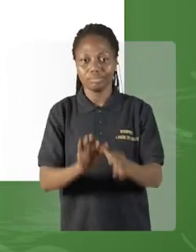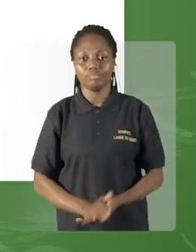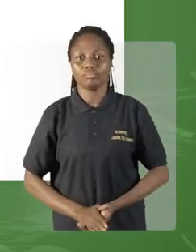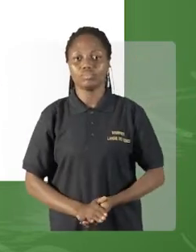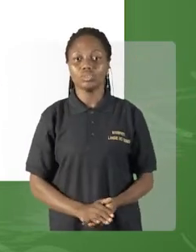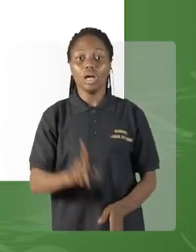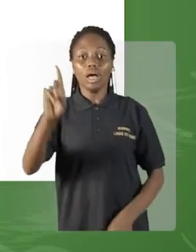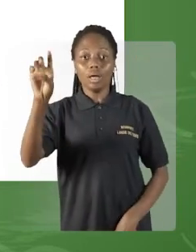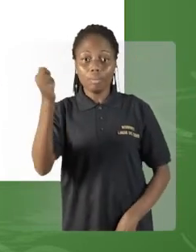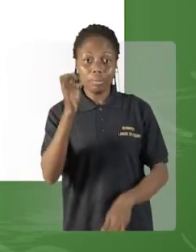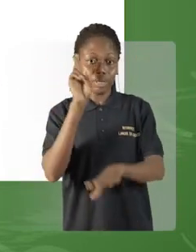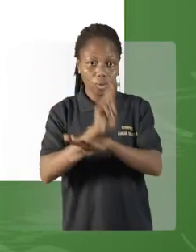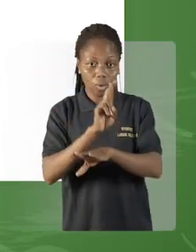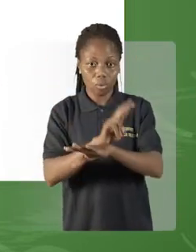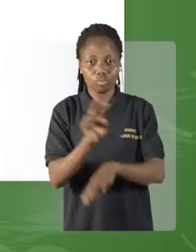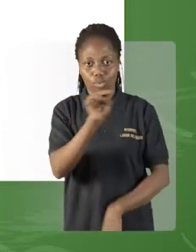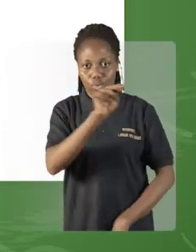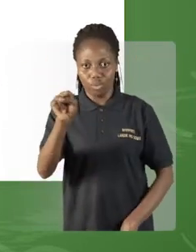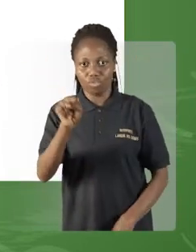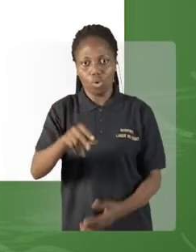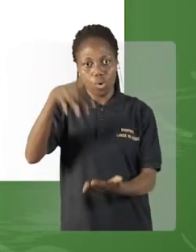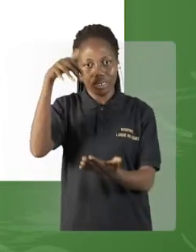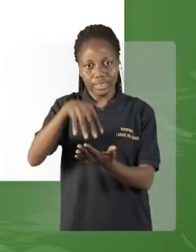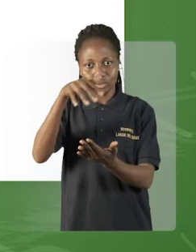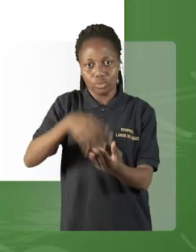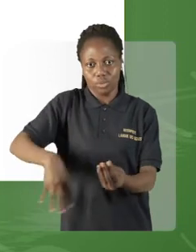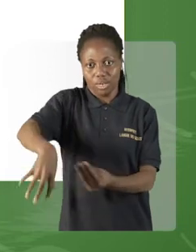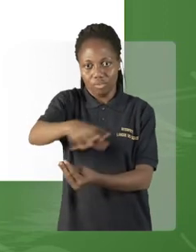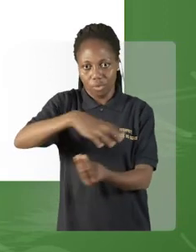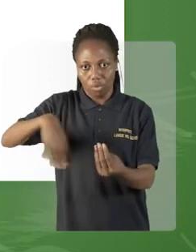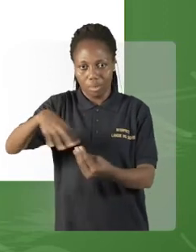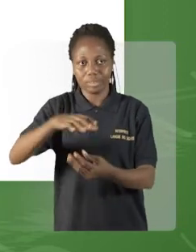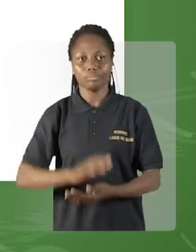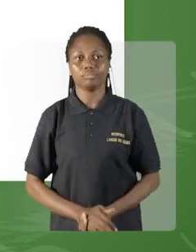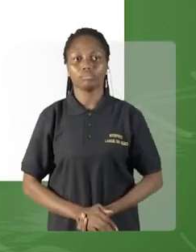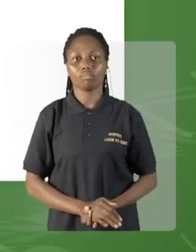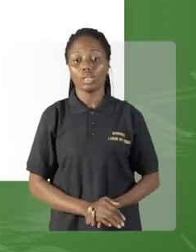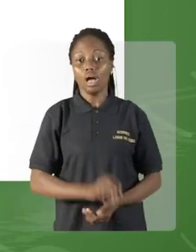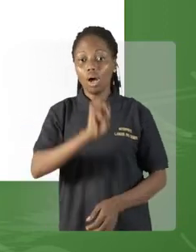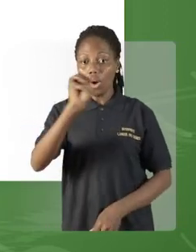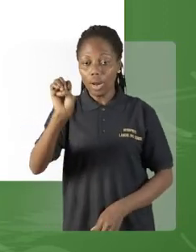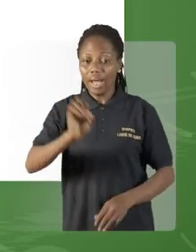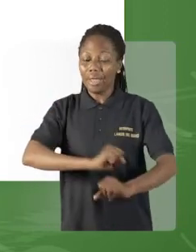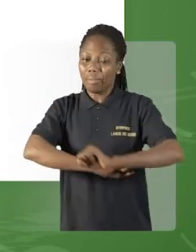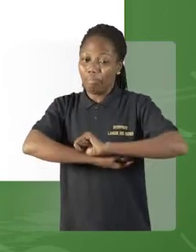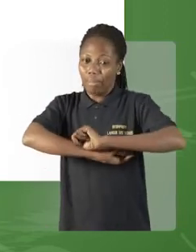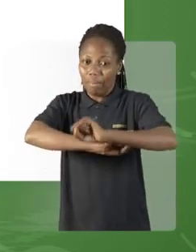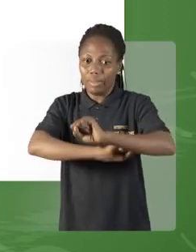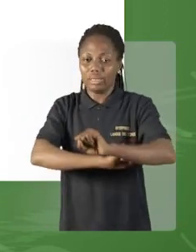Premièrement, au plan écologique, ils permettent de préserver la faune et la